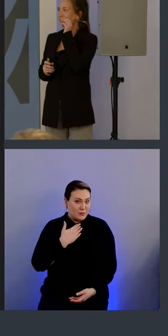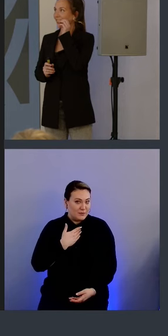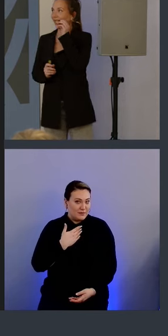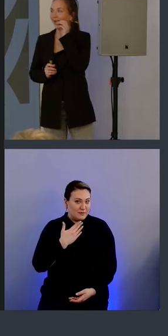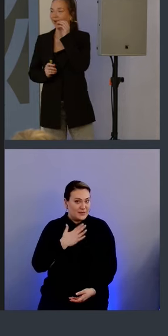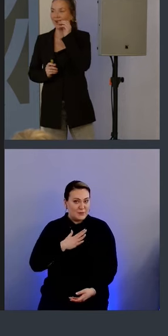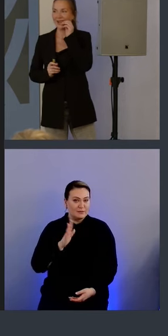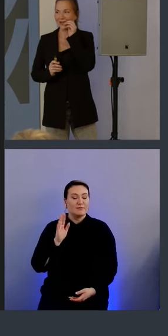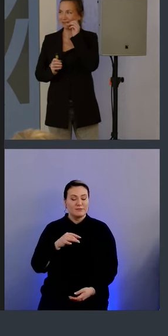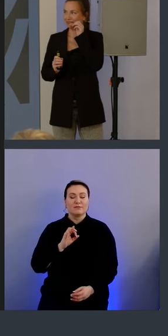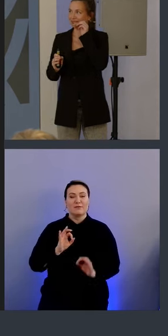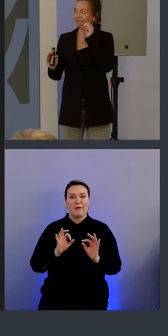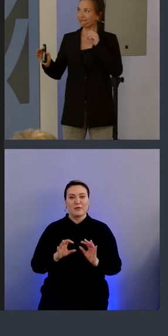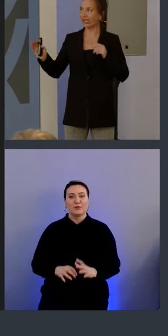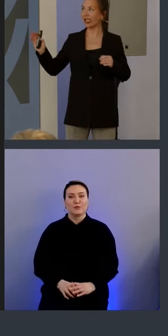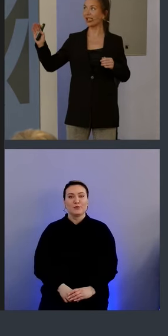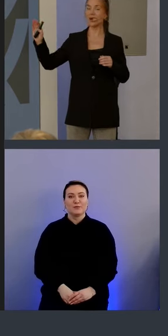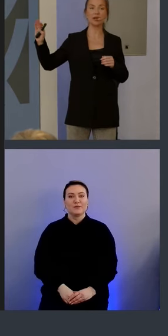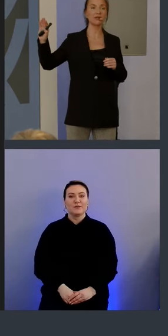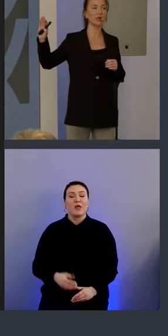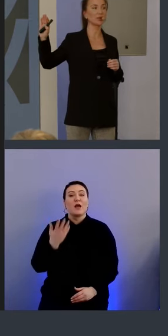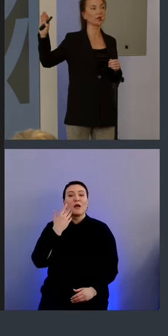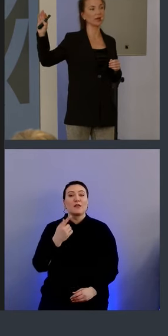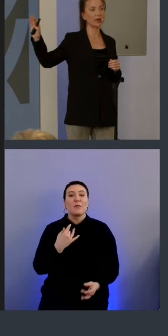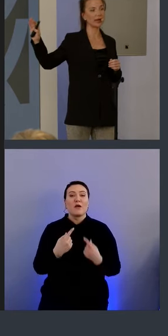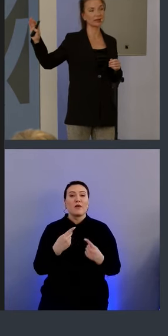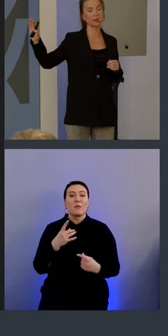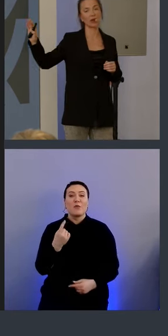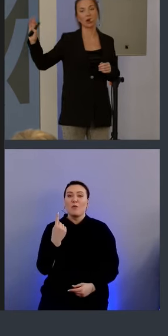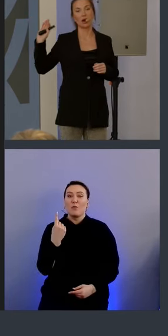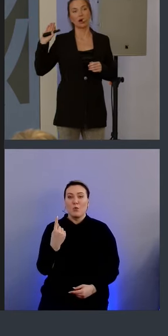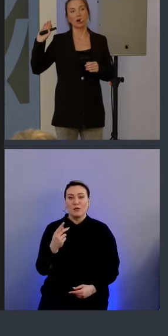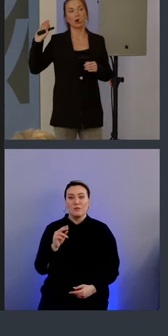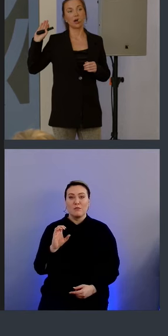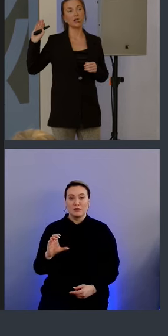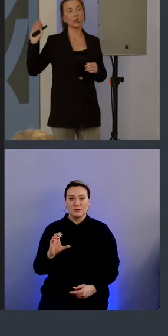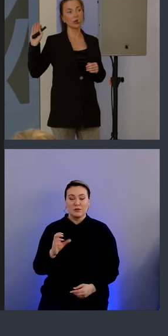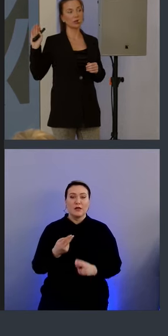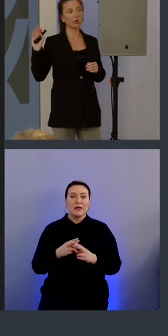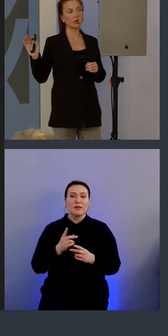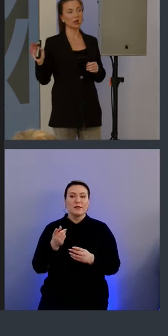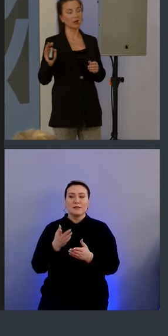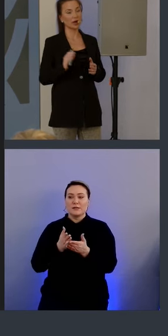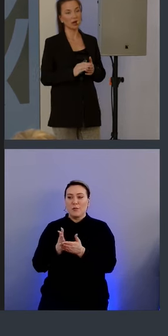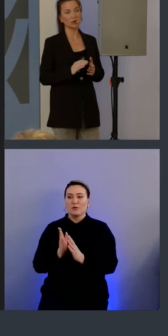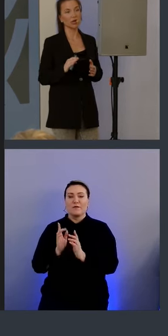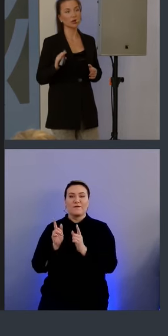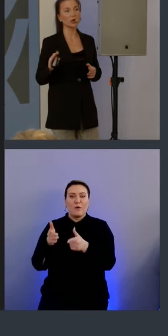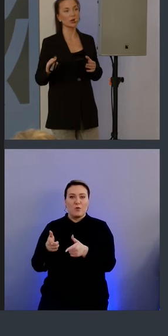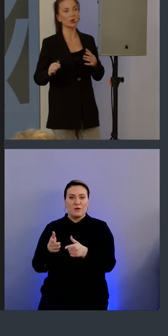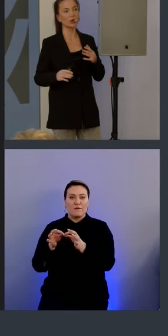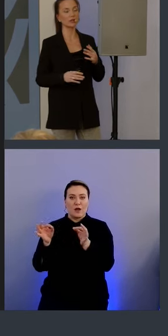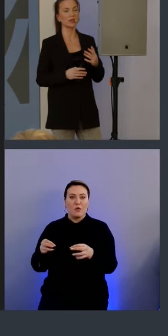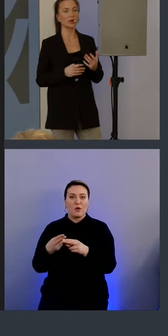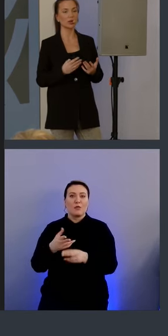расскажу. Итак, когда мы говорим про OnePass, это способ входа в аккаунт,